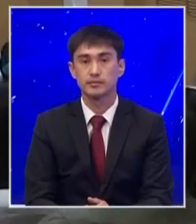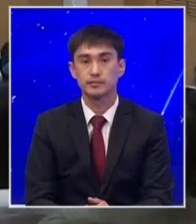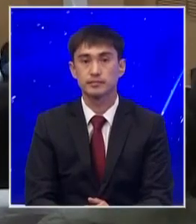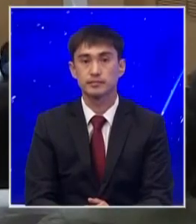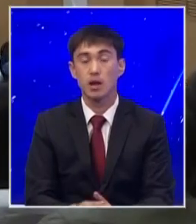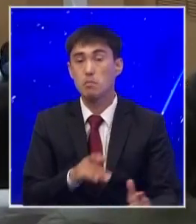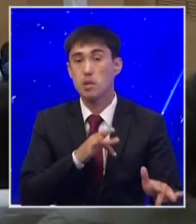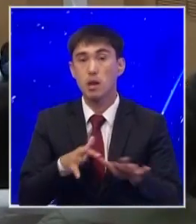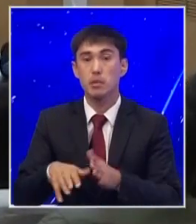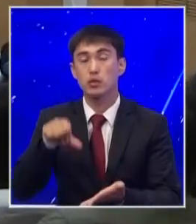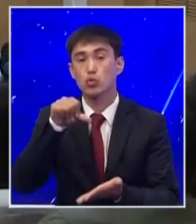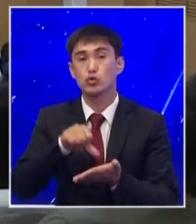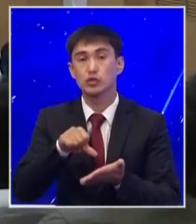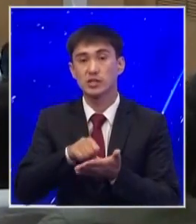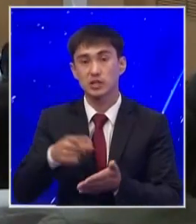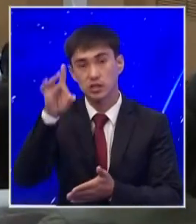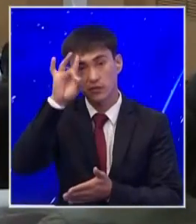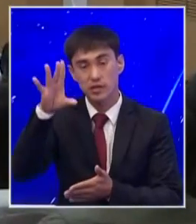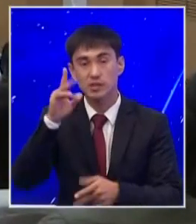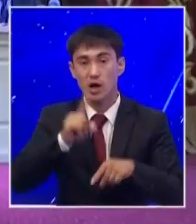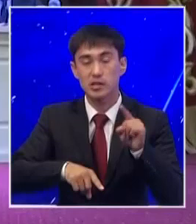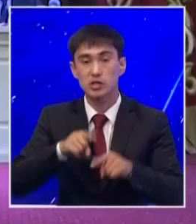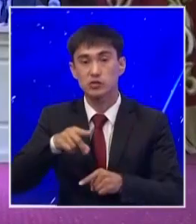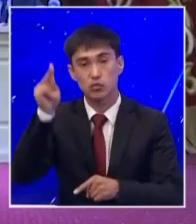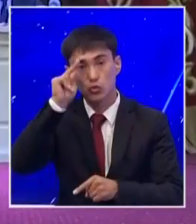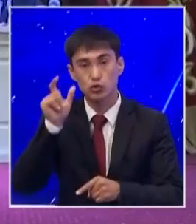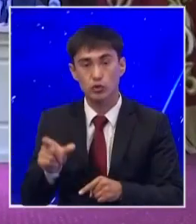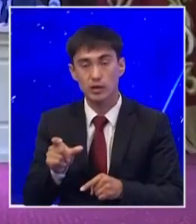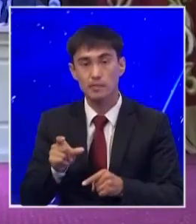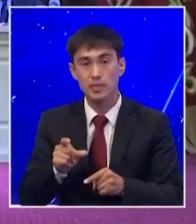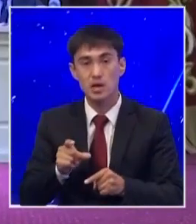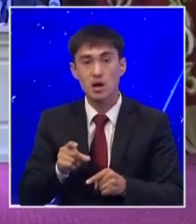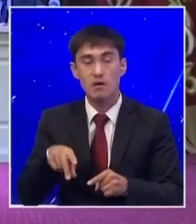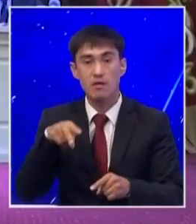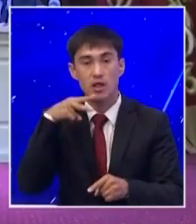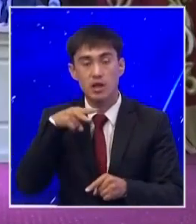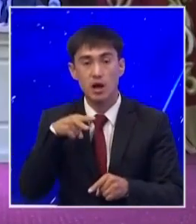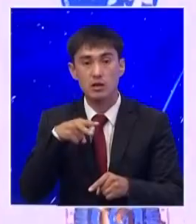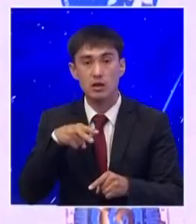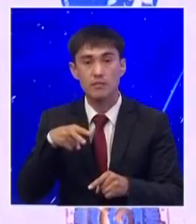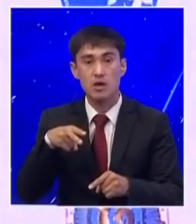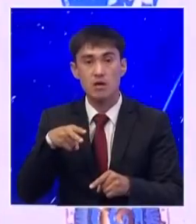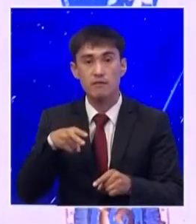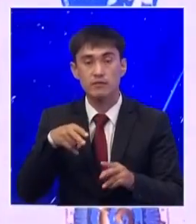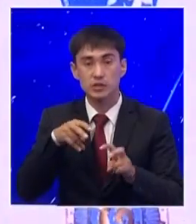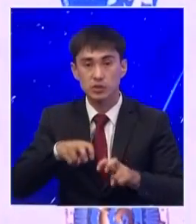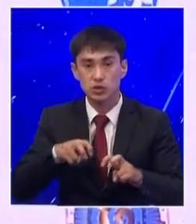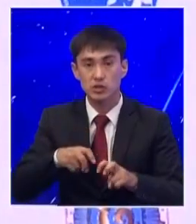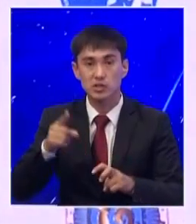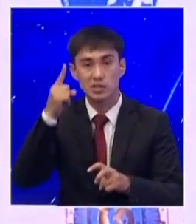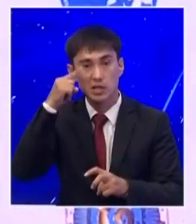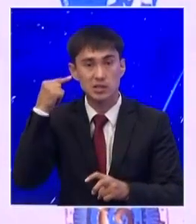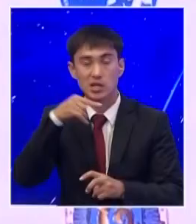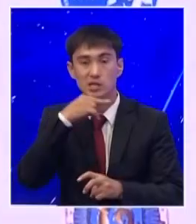В мероприятии приняли участие известные отечественные ученые, востоковеды, литераторы, ученые из России, Кыргызстана,